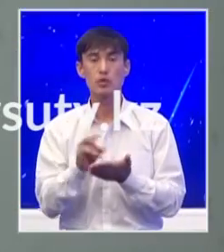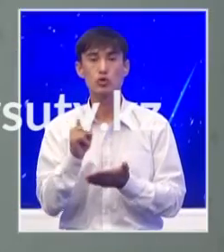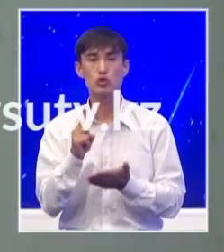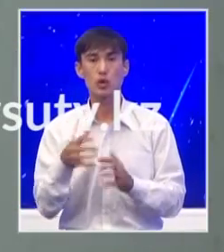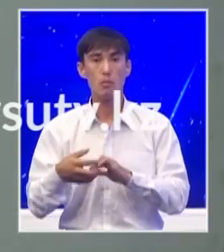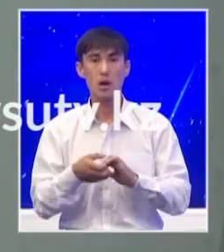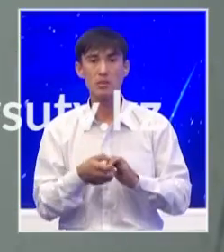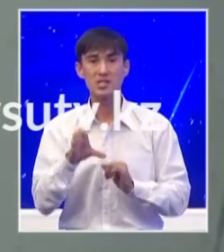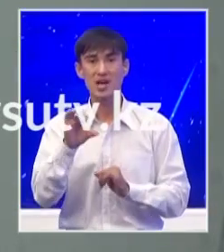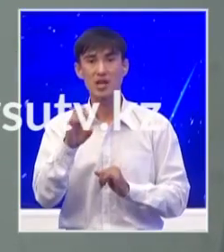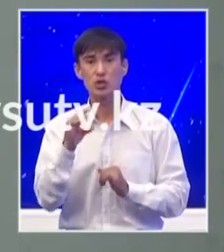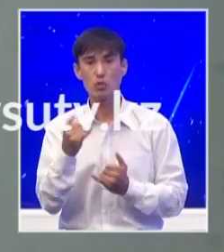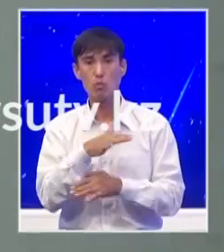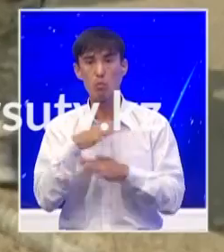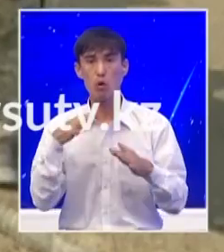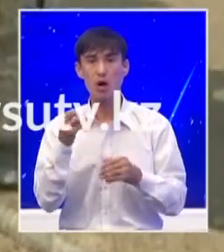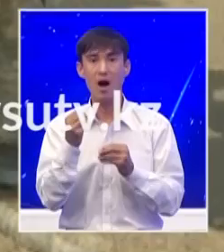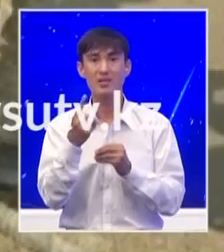борьбы с саранчой было использовано более